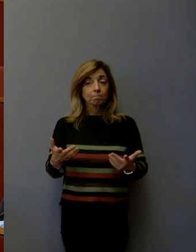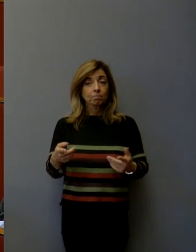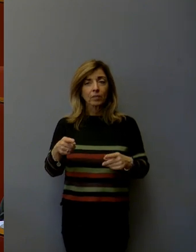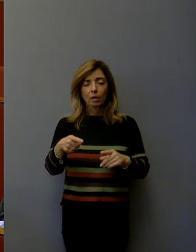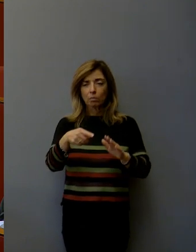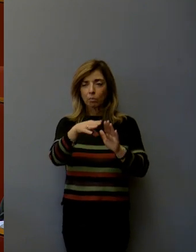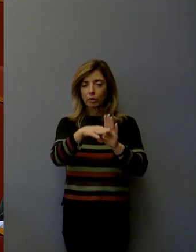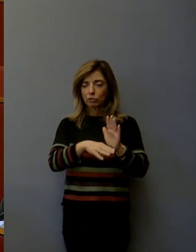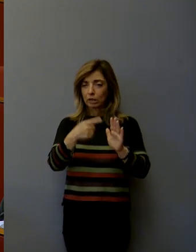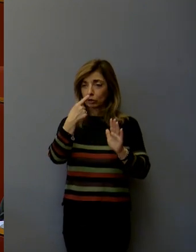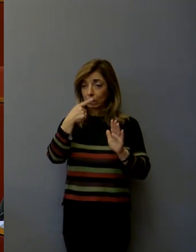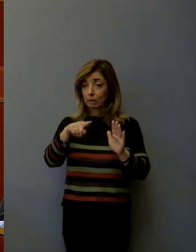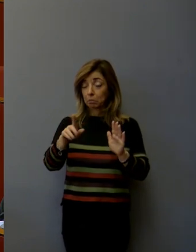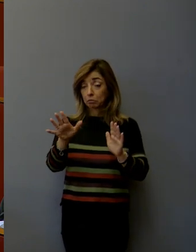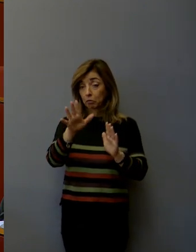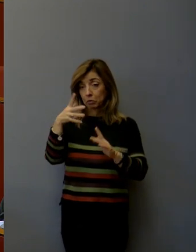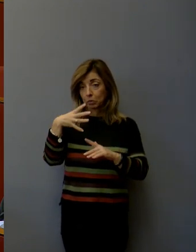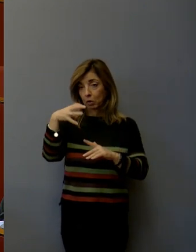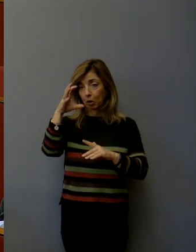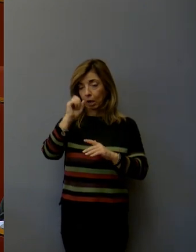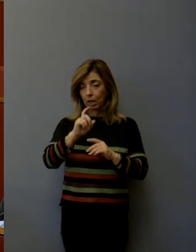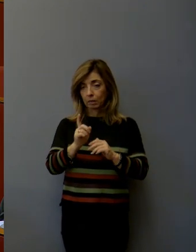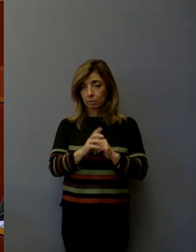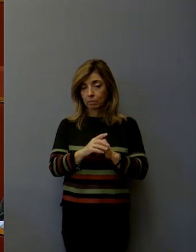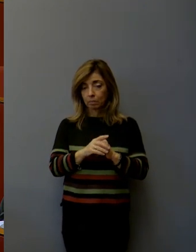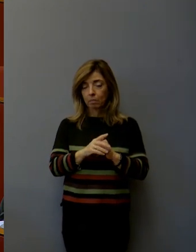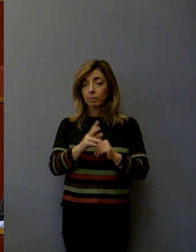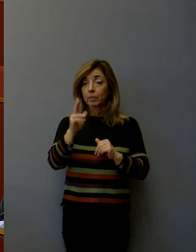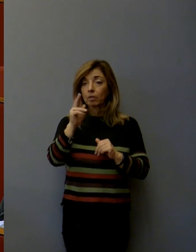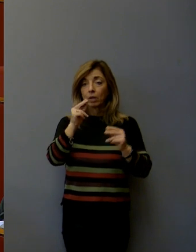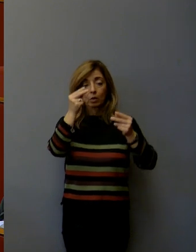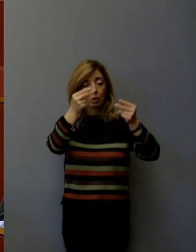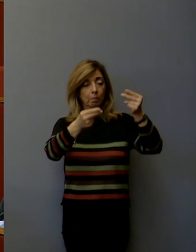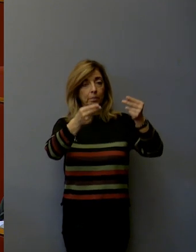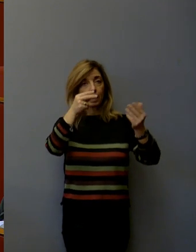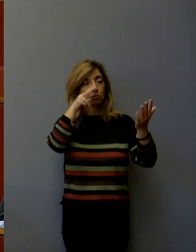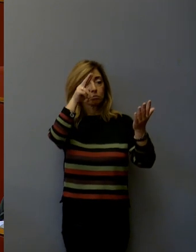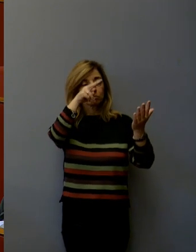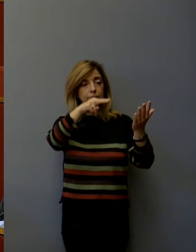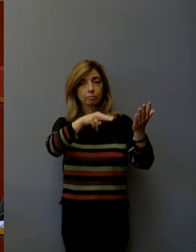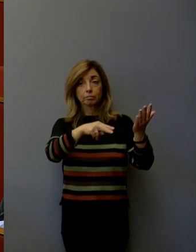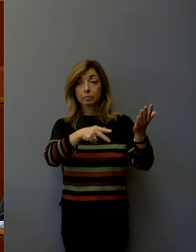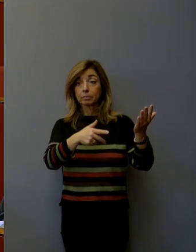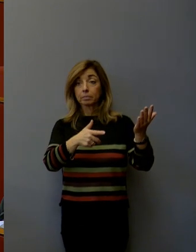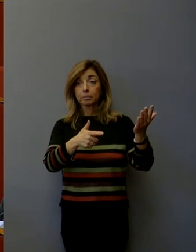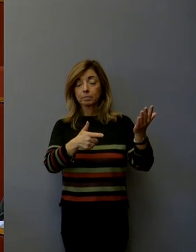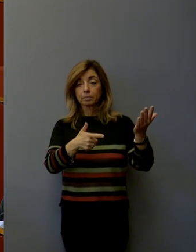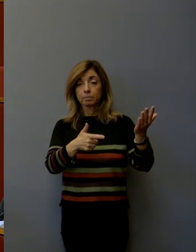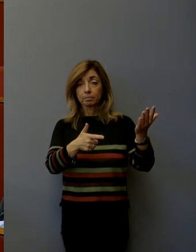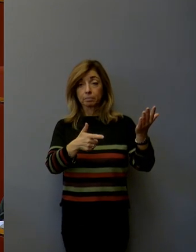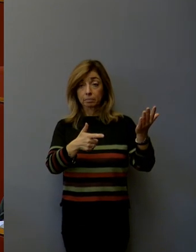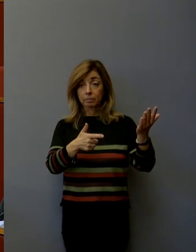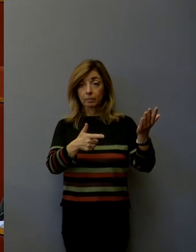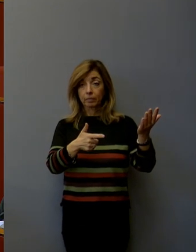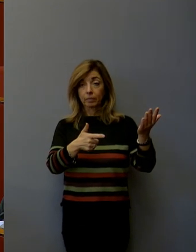progettazione se la trovo nel bilancio sono la donna più felice perché a Sampierdarena ce ne sarebbe un grande